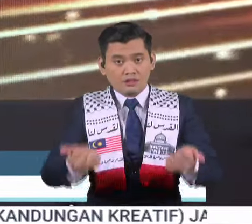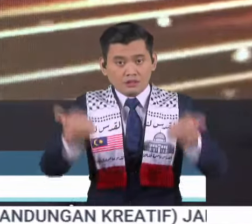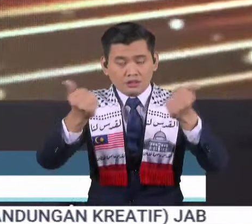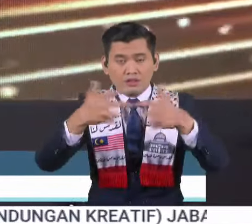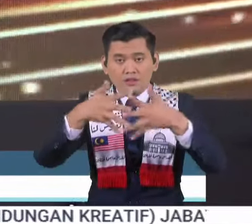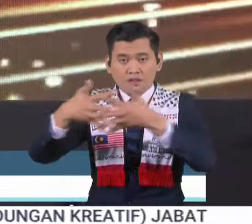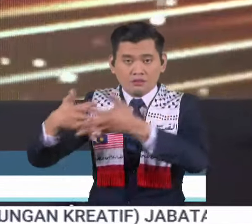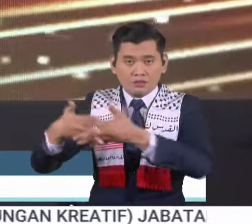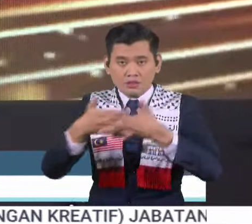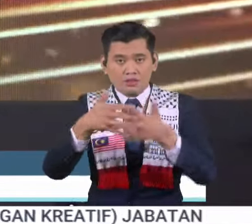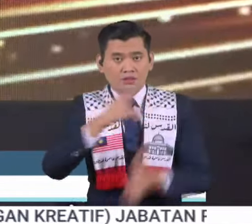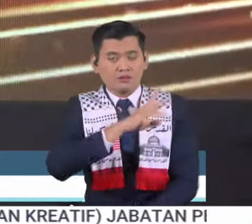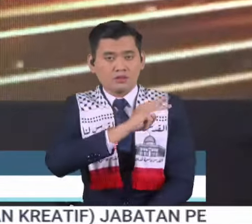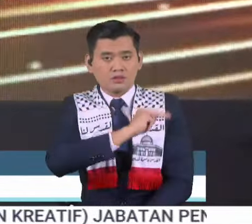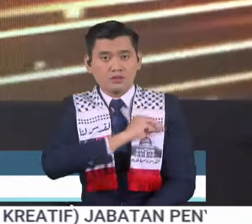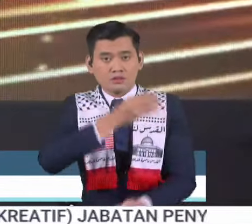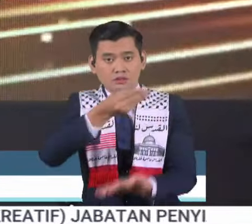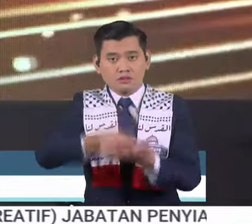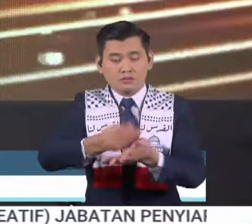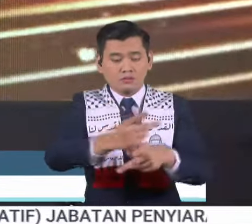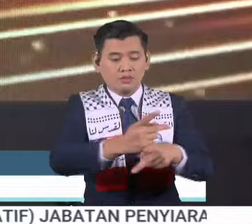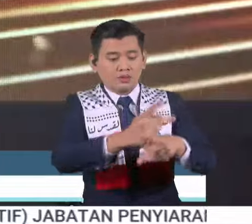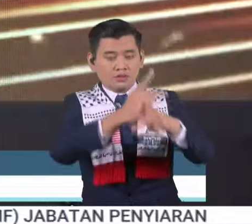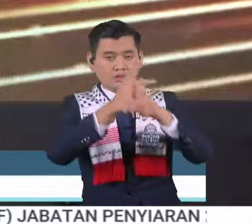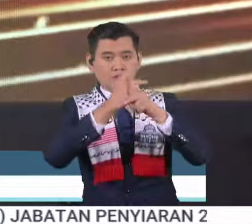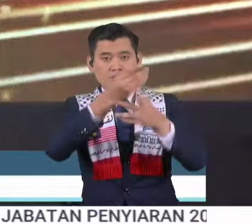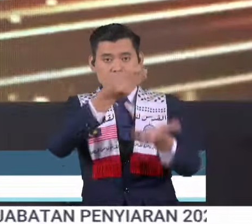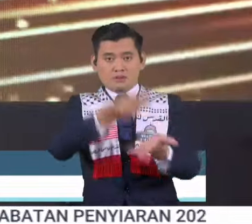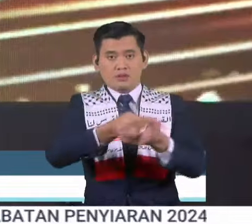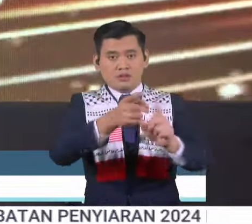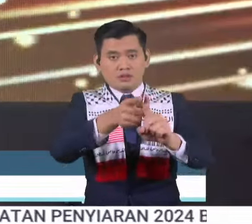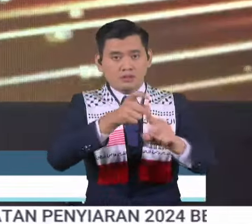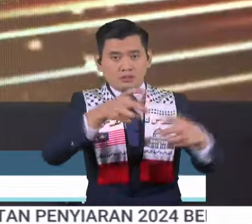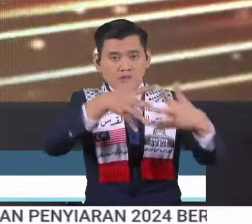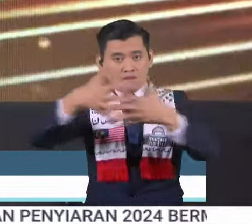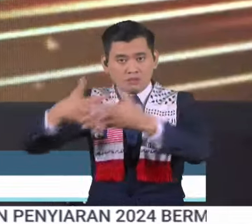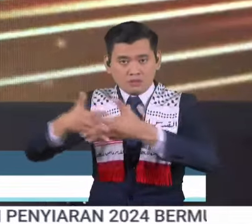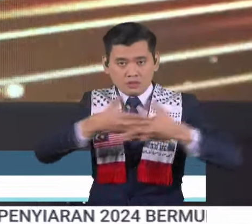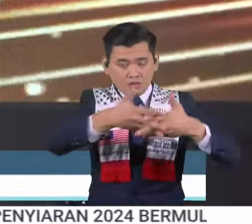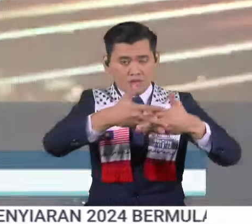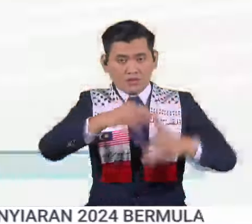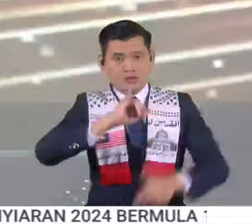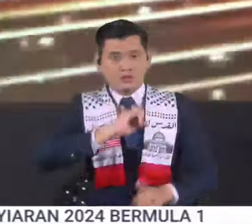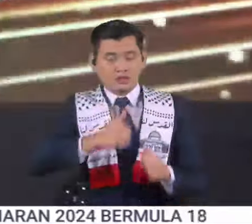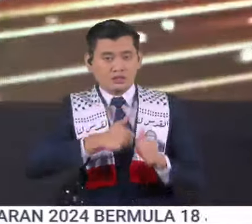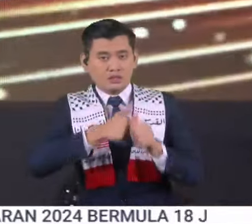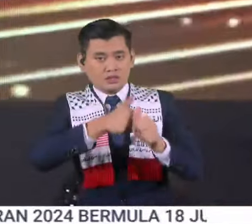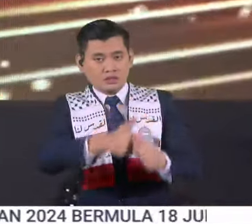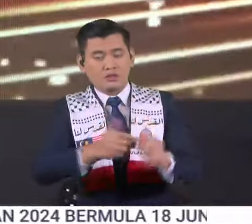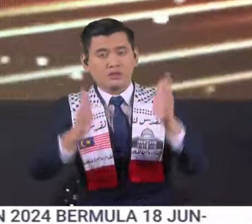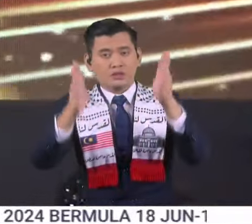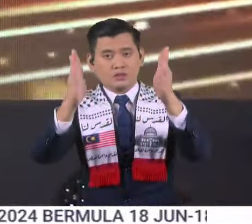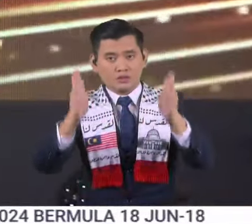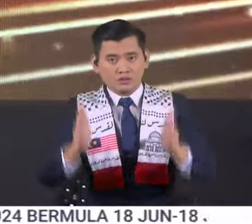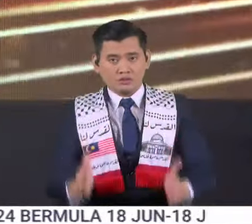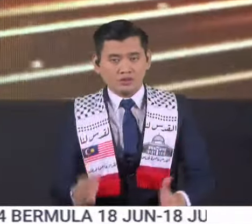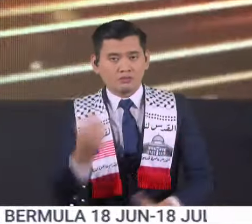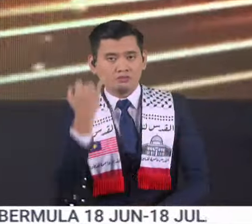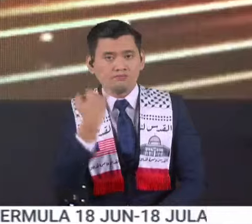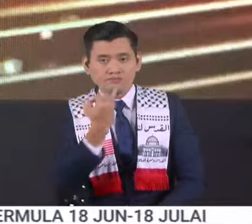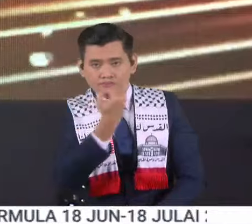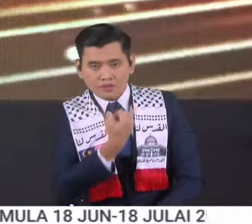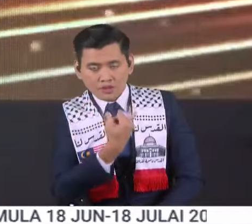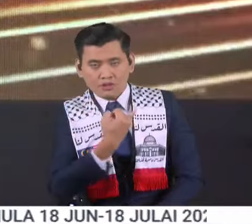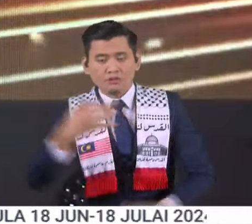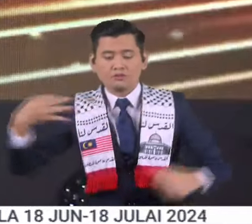dari IMF. Dan saya ikut nasihat Yahudi. Fitnah terang-terang.